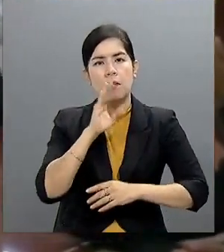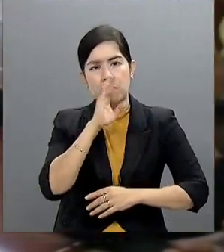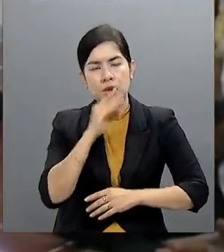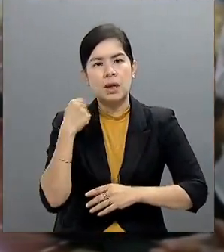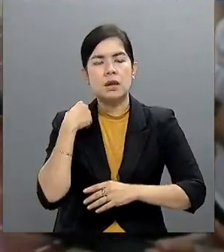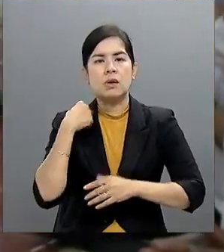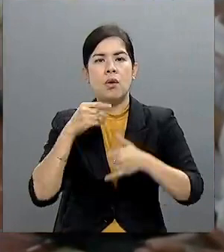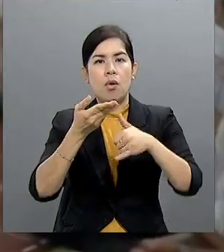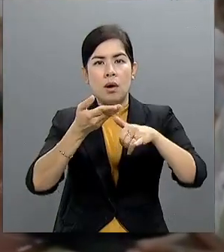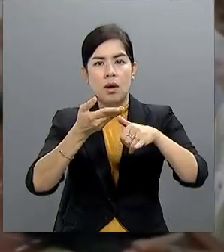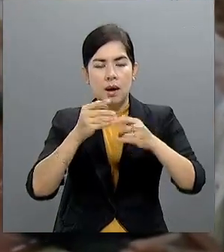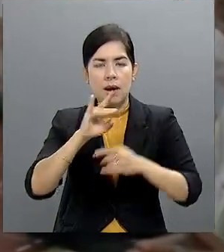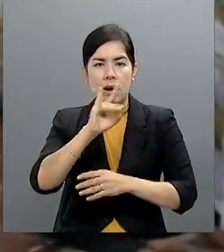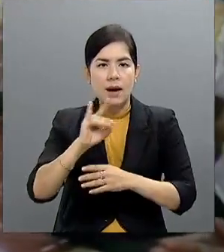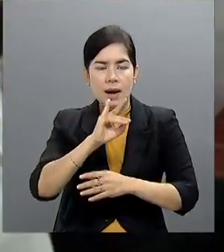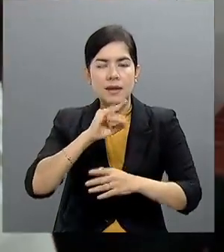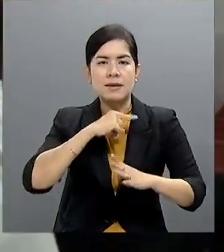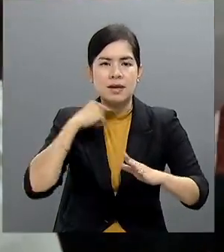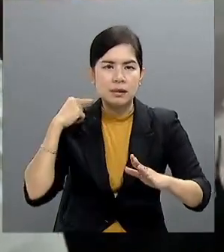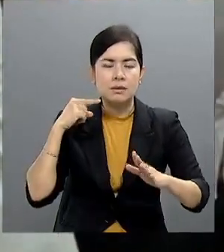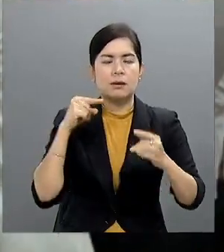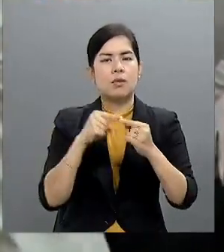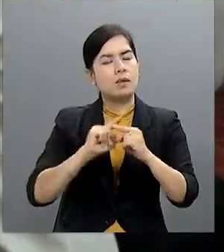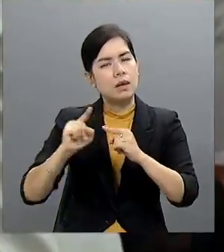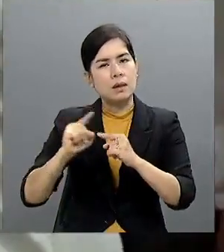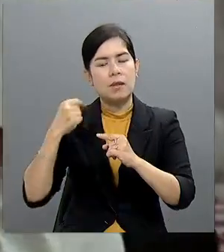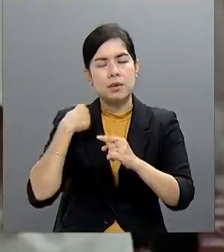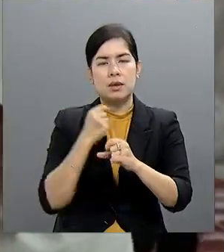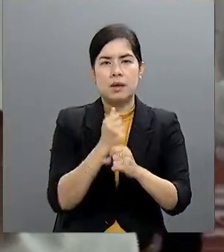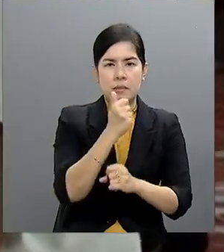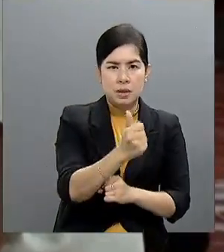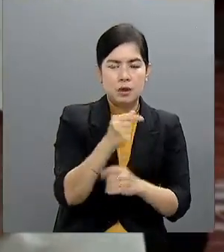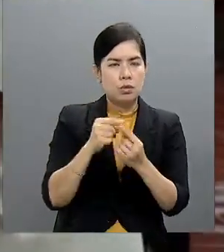ส่งเสริมการทำความดีละเว้นความชั่วนั่นเองค่ะ